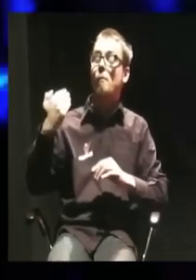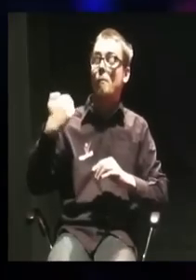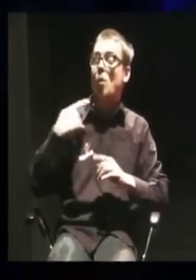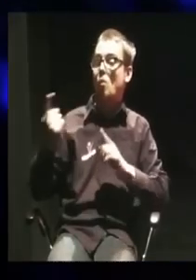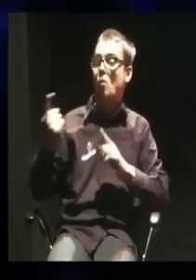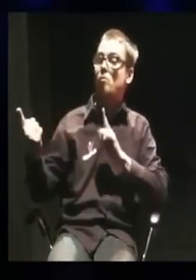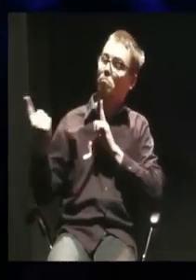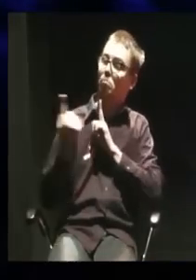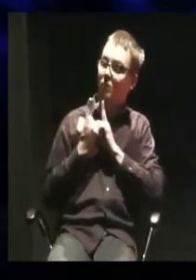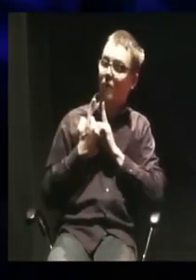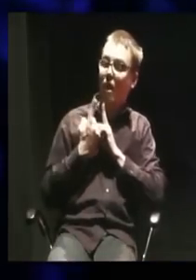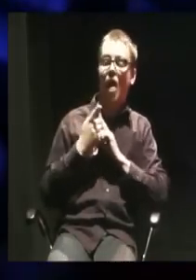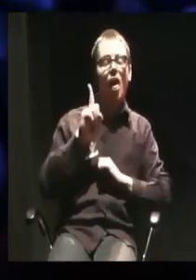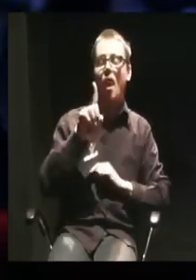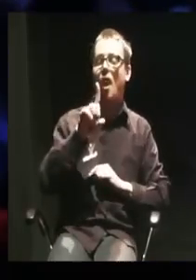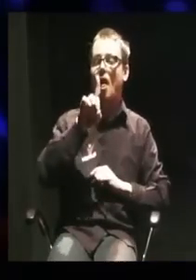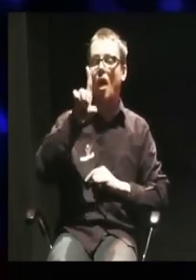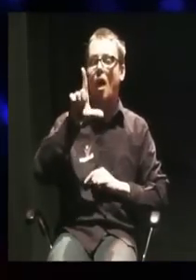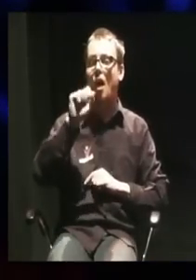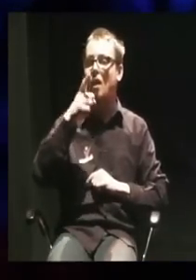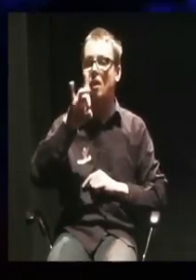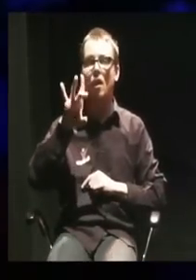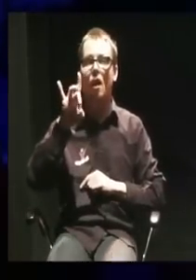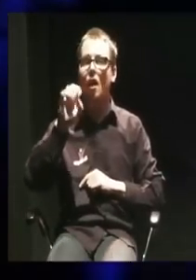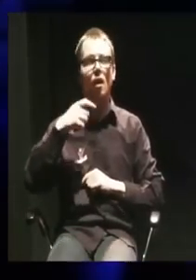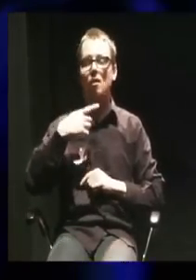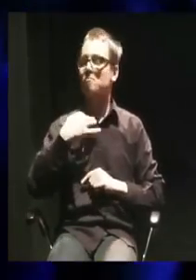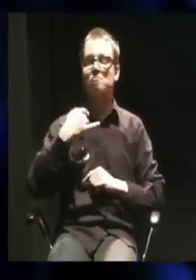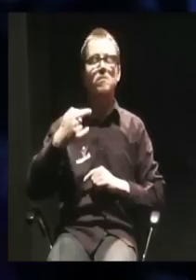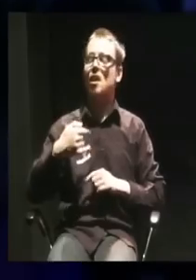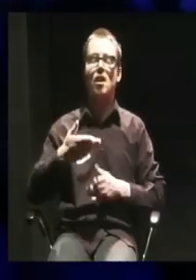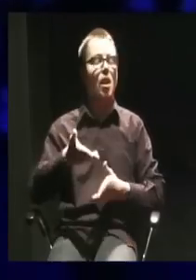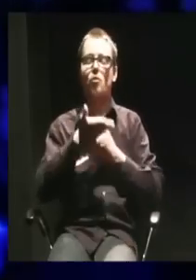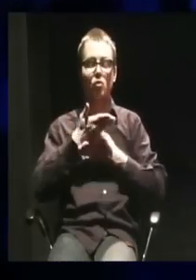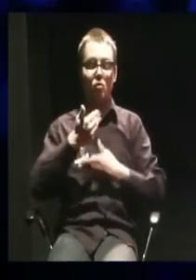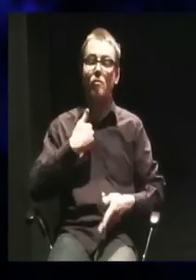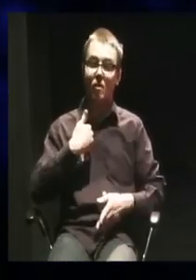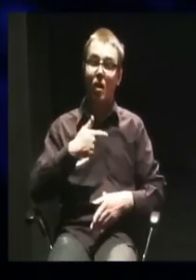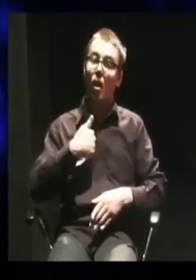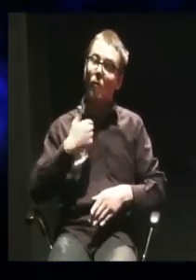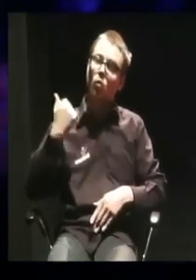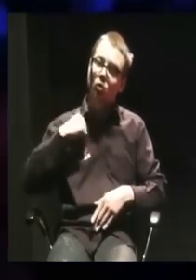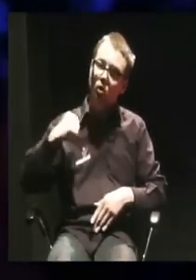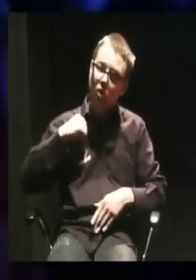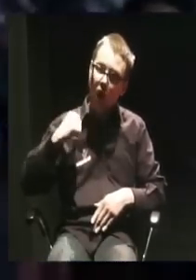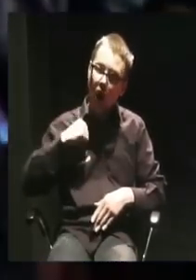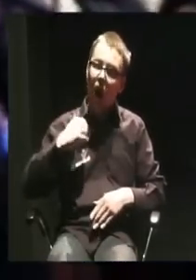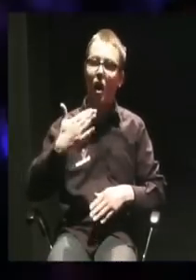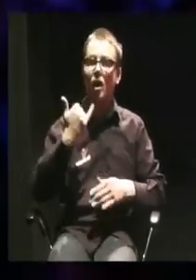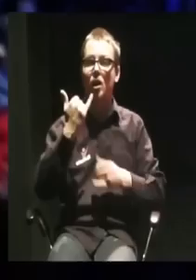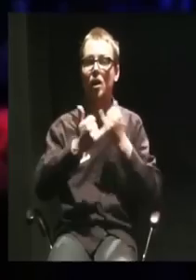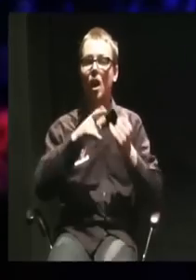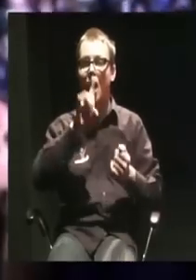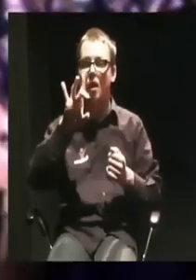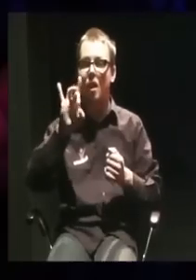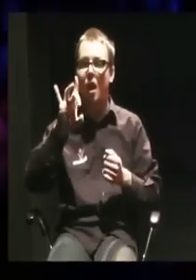na scenę. Nie spotkała się ze mną. Pomyślałem, że będę czekał na backstage'u z nadzieją, że tam, gdzie będzie wyjeżdżała, może się